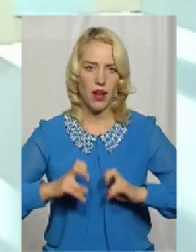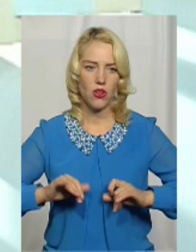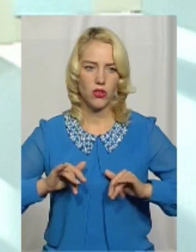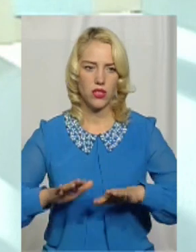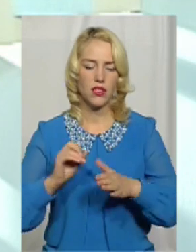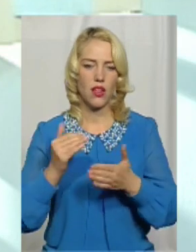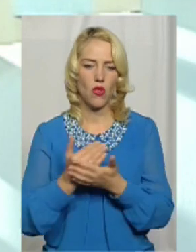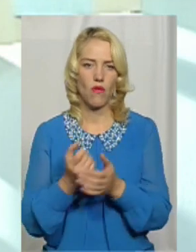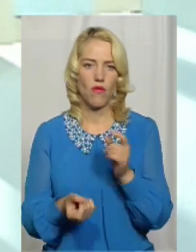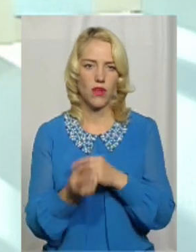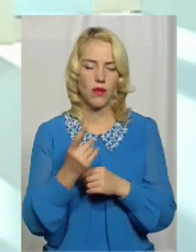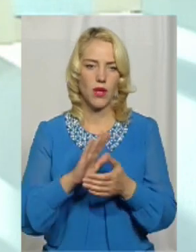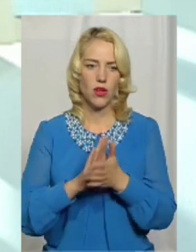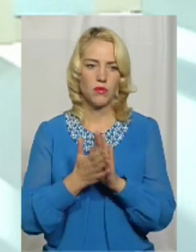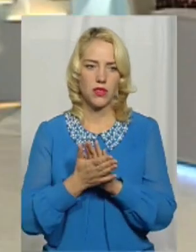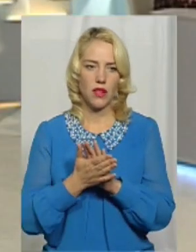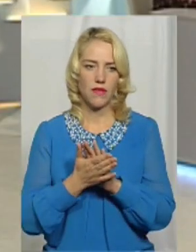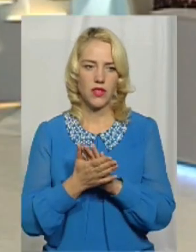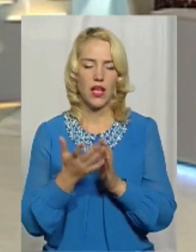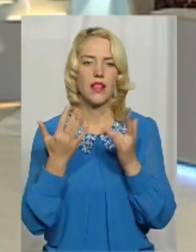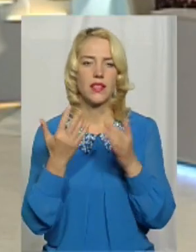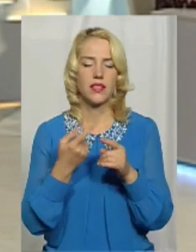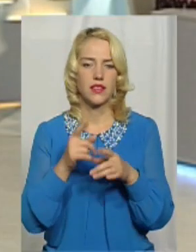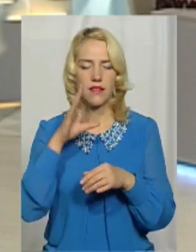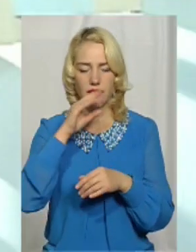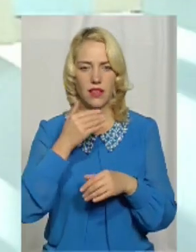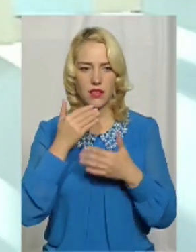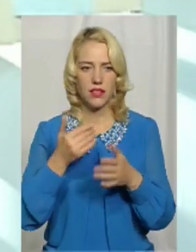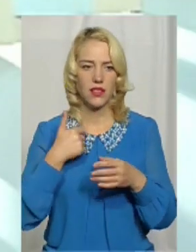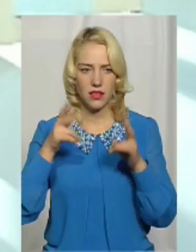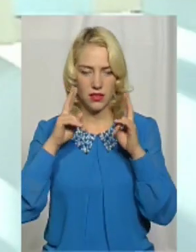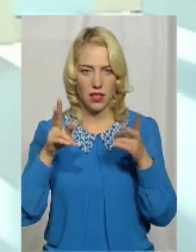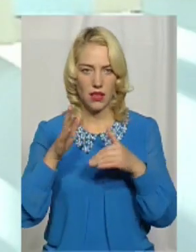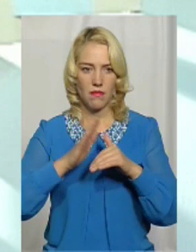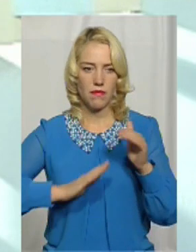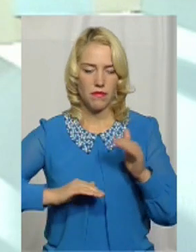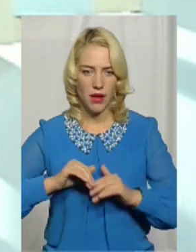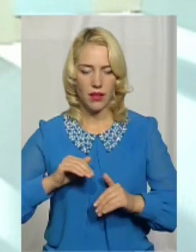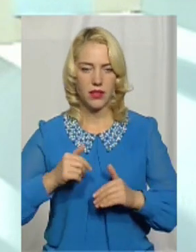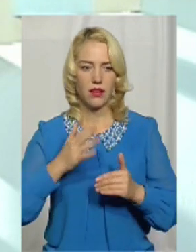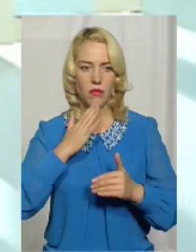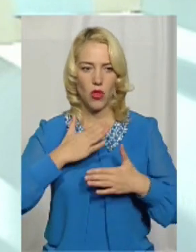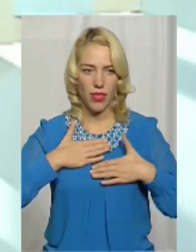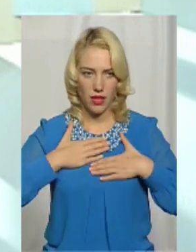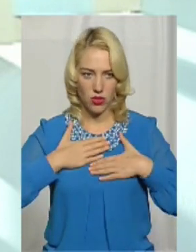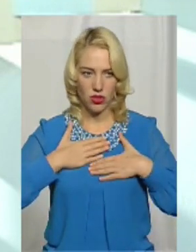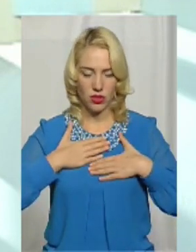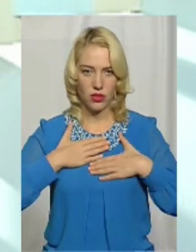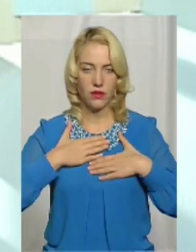за нововиявленими обставинами. Але наскільки вдається це? Ну, я не знаю, з практики по нашій,